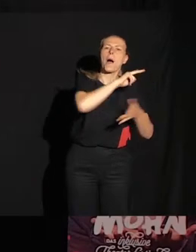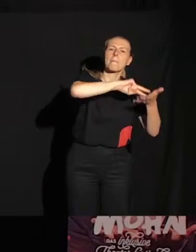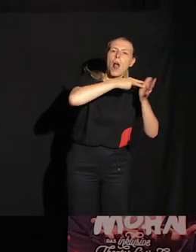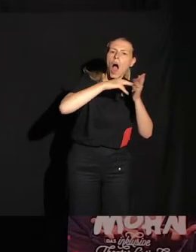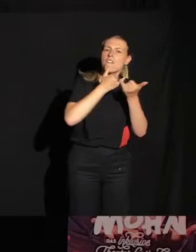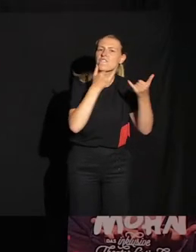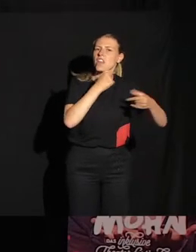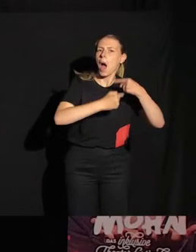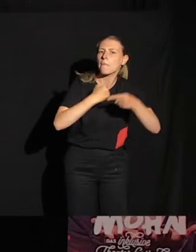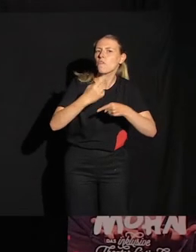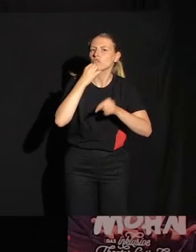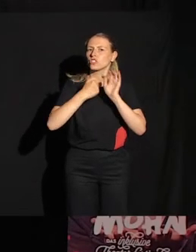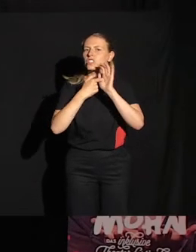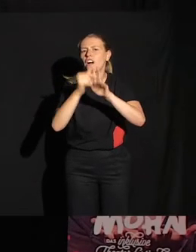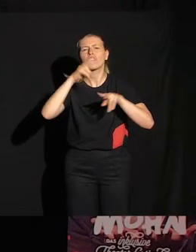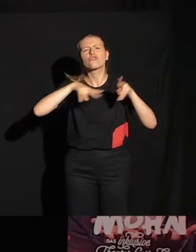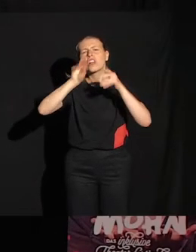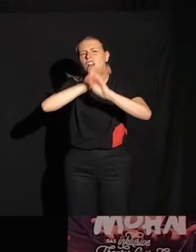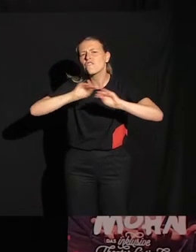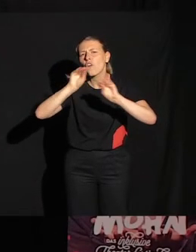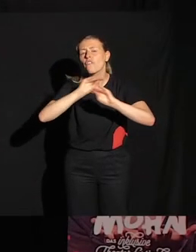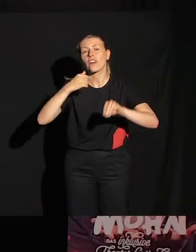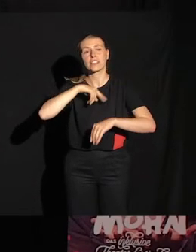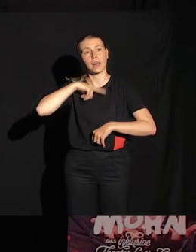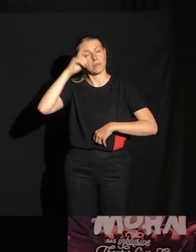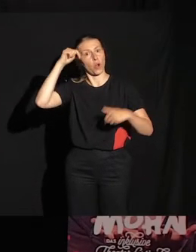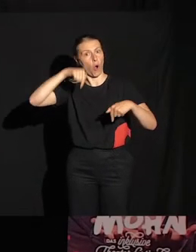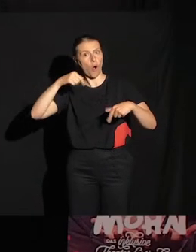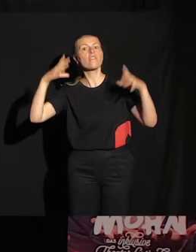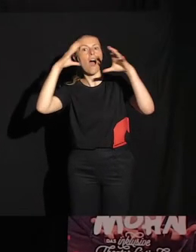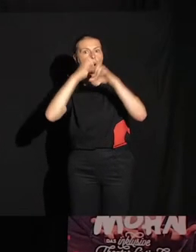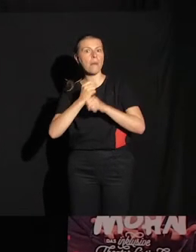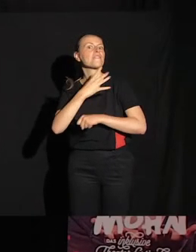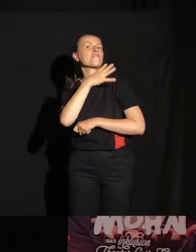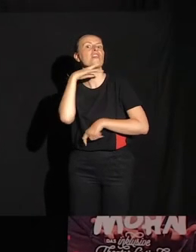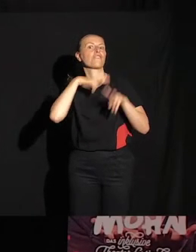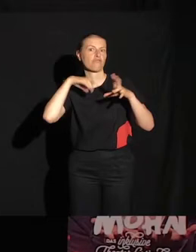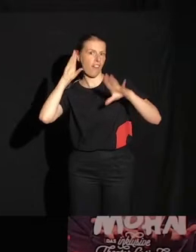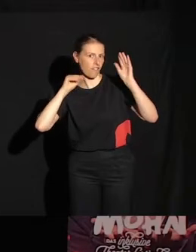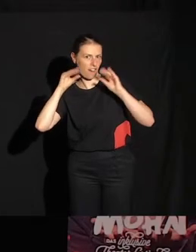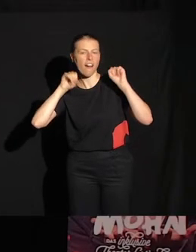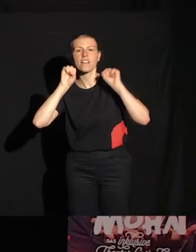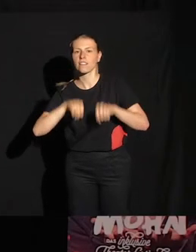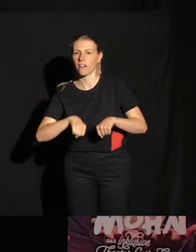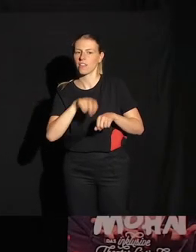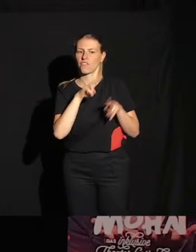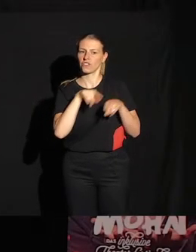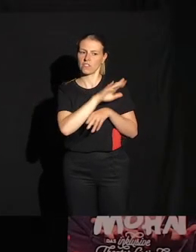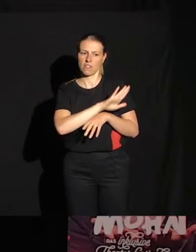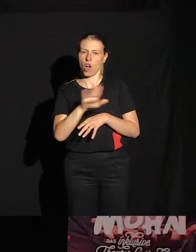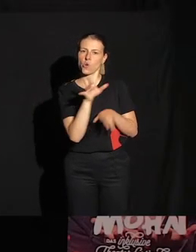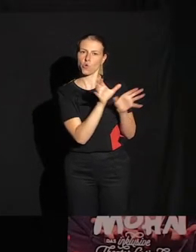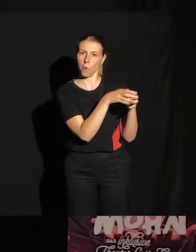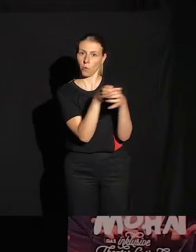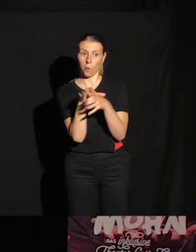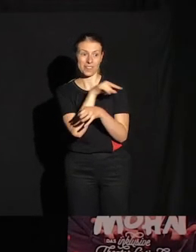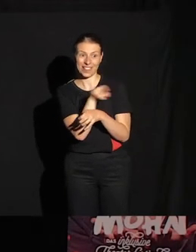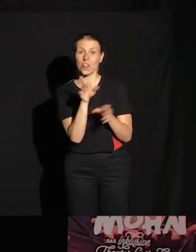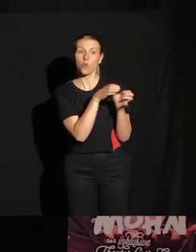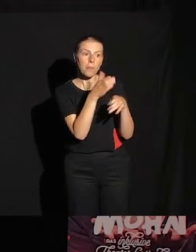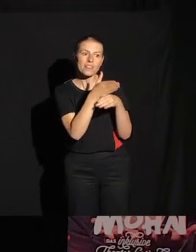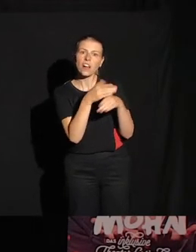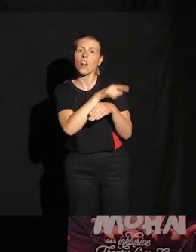informieren und ich denke, da werdet ihr euch heute an diesem Abend auch einiges erfahren von den Gruppen, die teilweise live hier